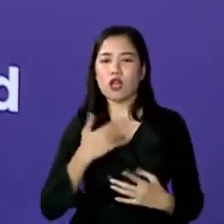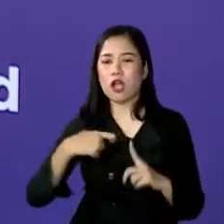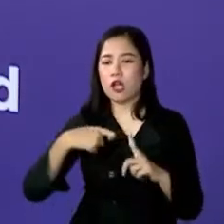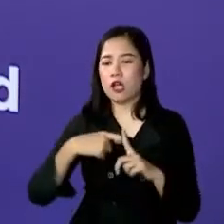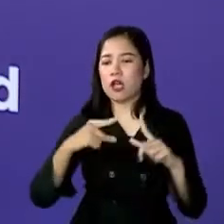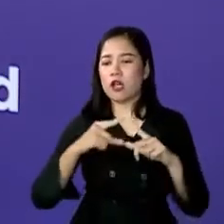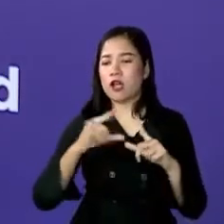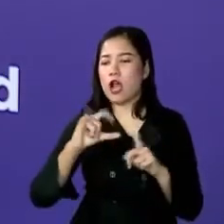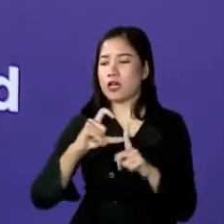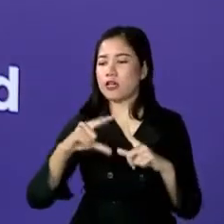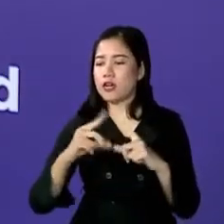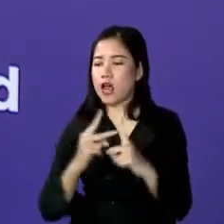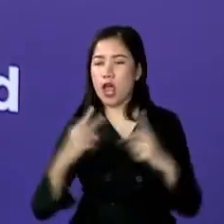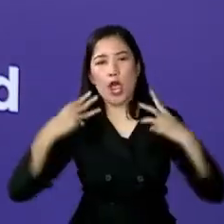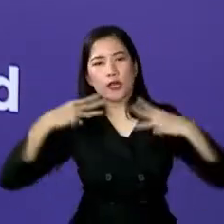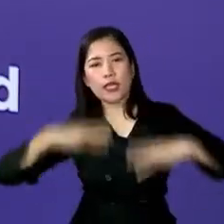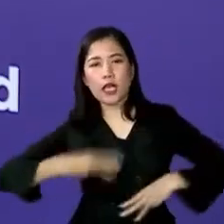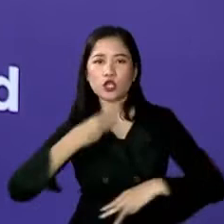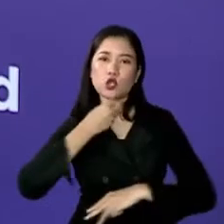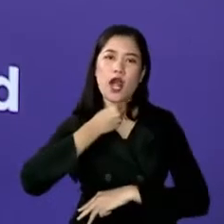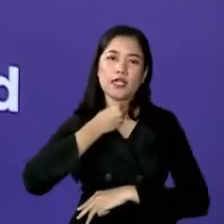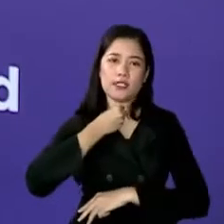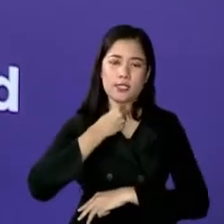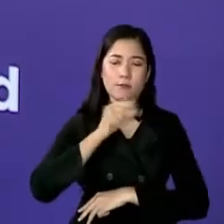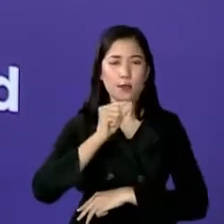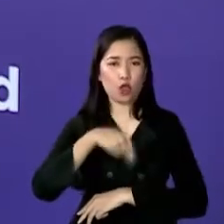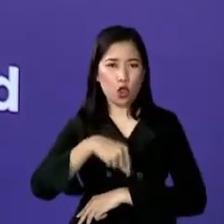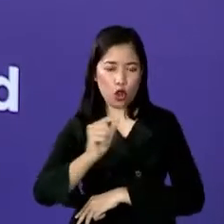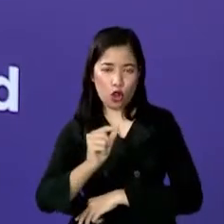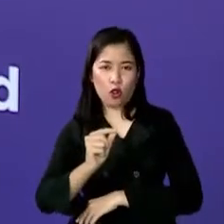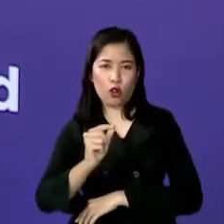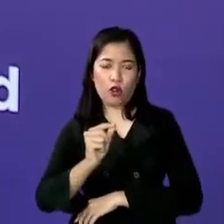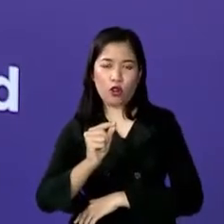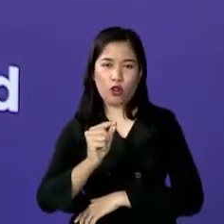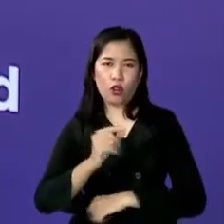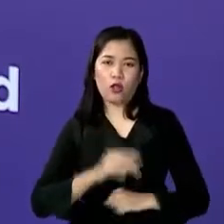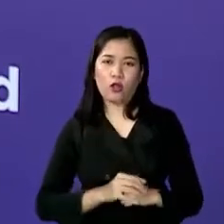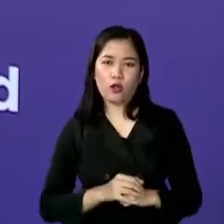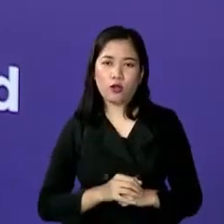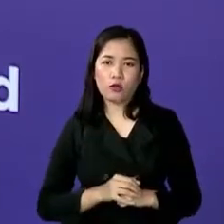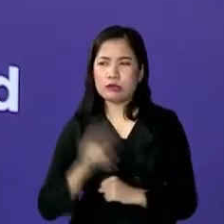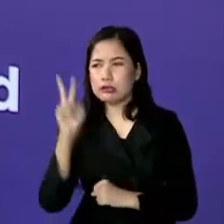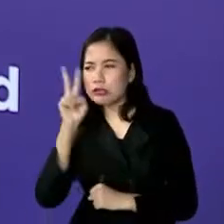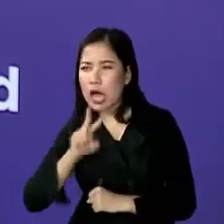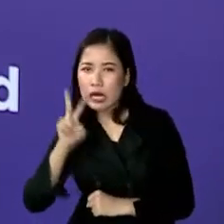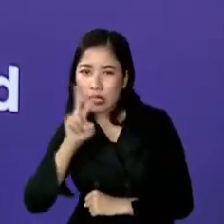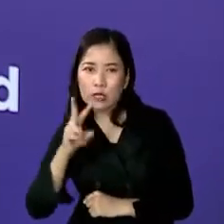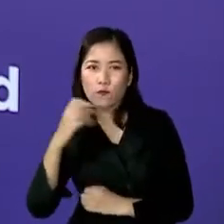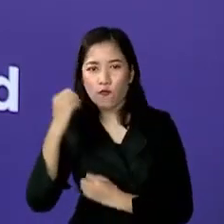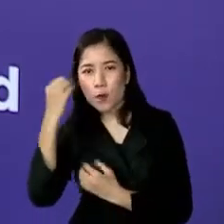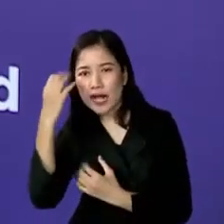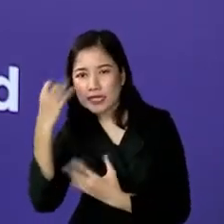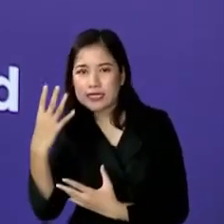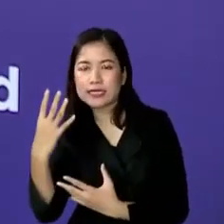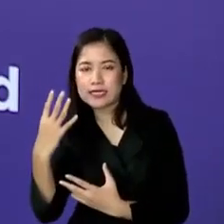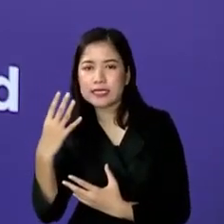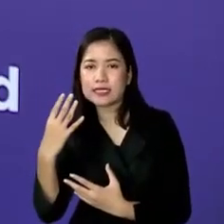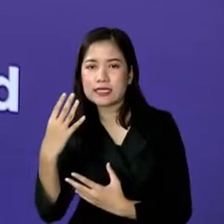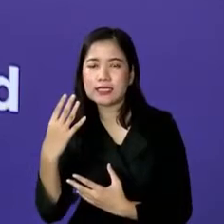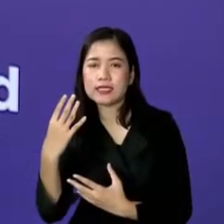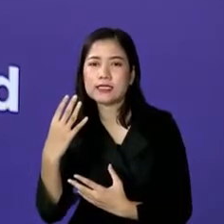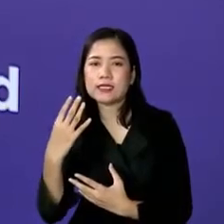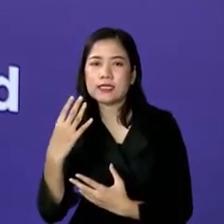etika jurnalistik yang benar jadi mencari informasi itu tidak